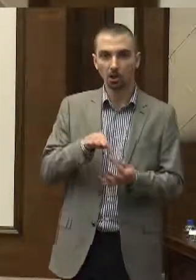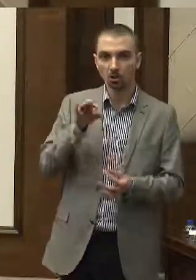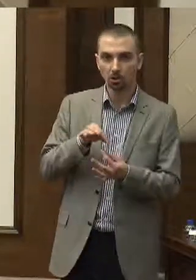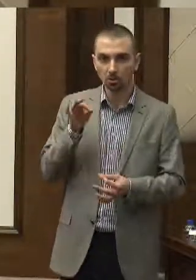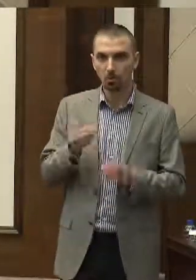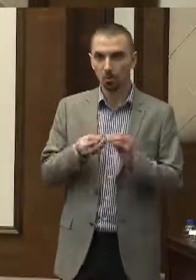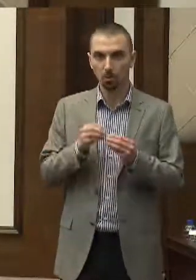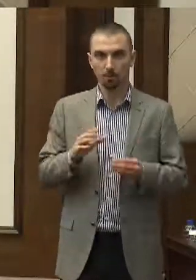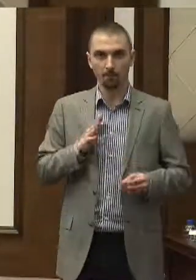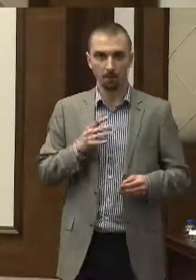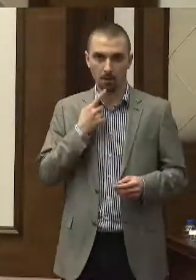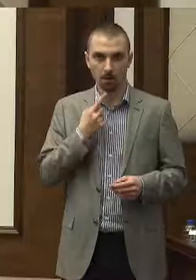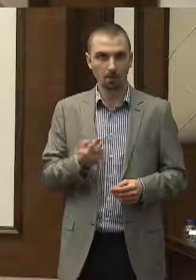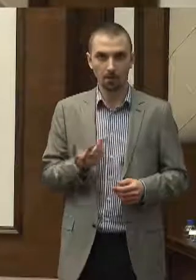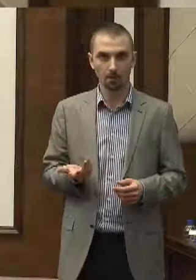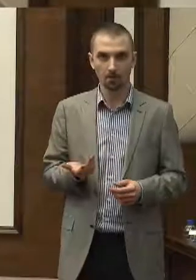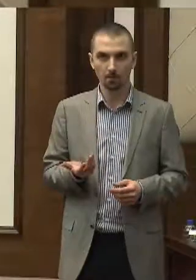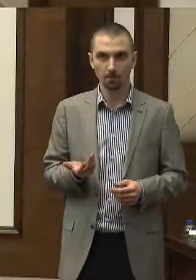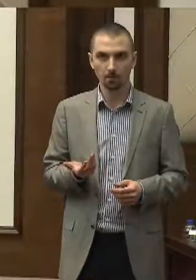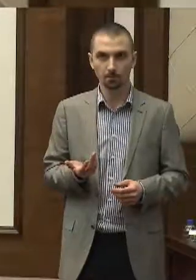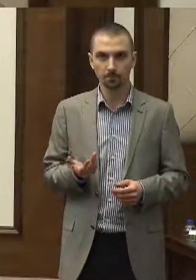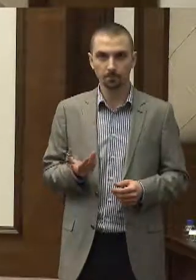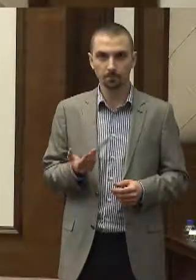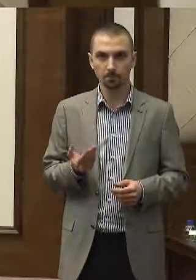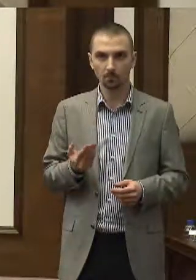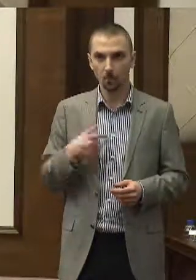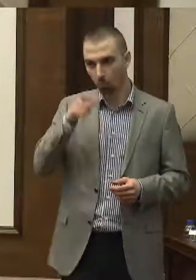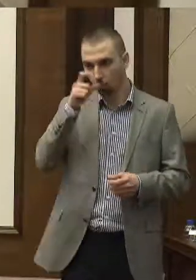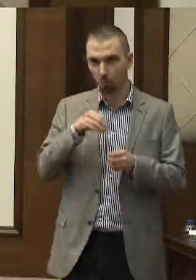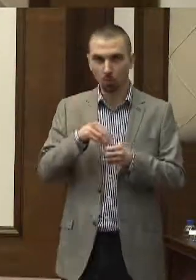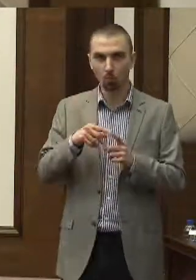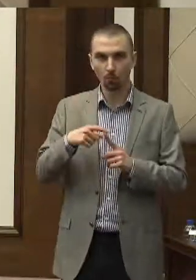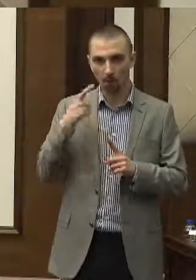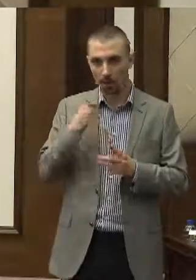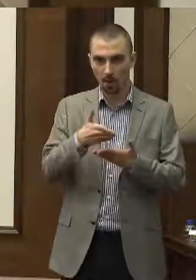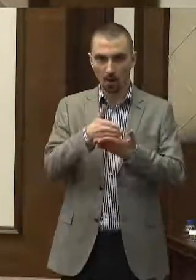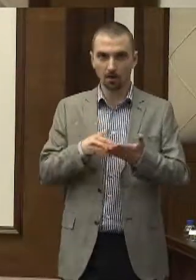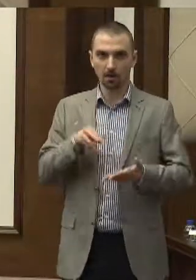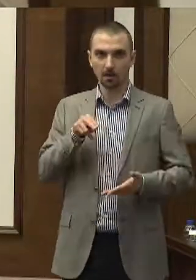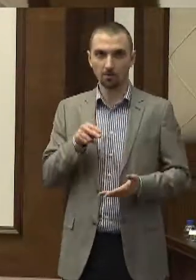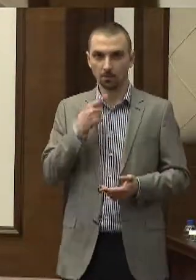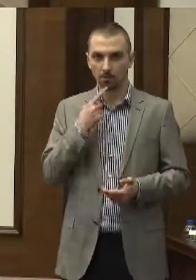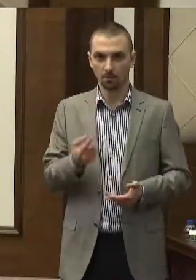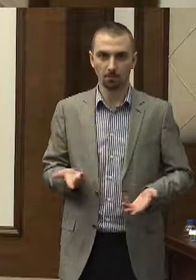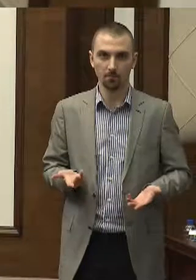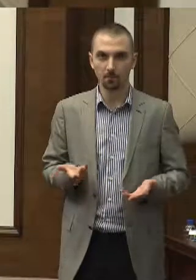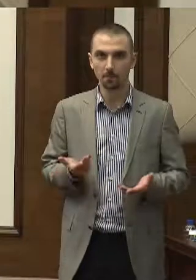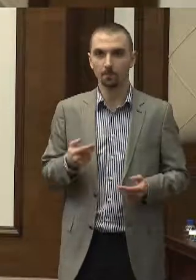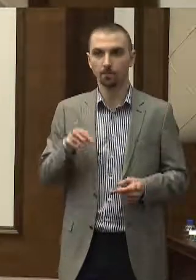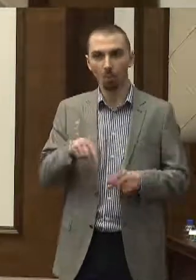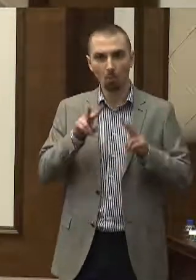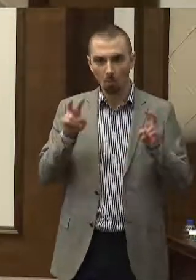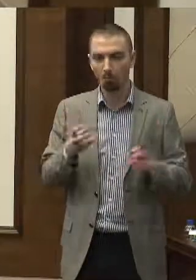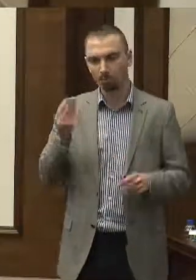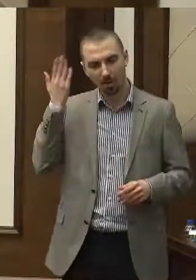sorundan bahsediyoruz. Bu da ülke nüfusunun yarısı demektir. Böyle bir gerçek ortadayken maalesef bu konu